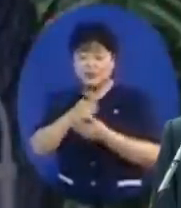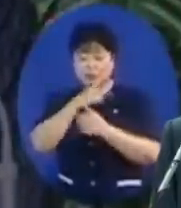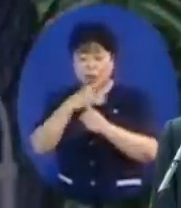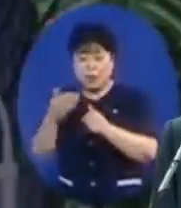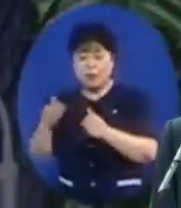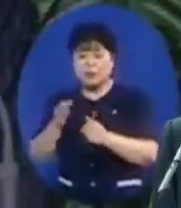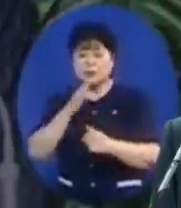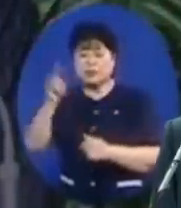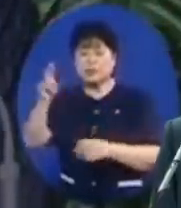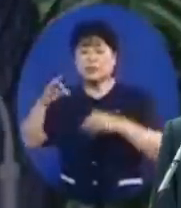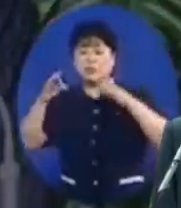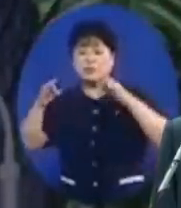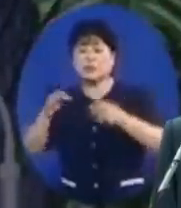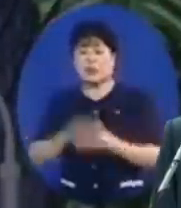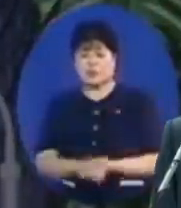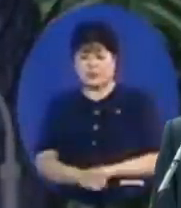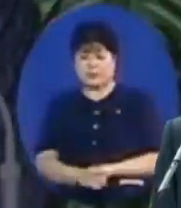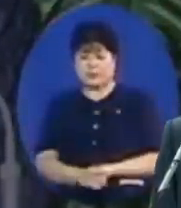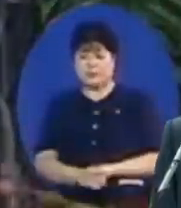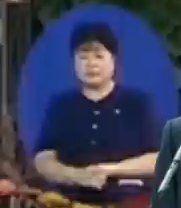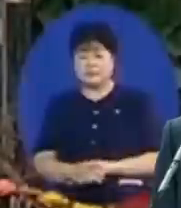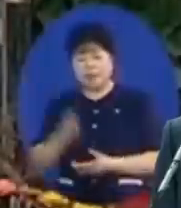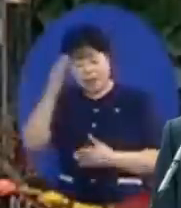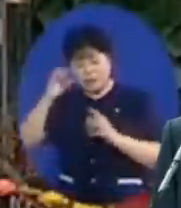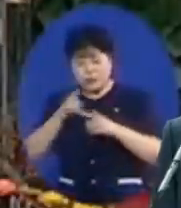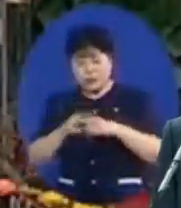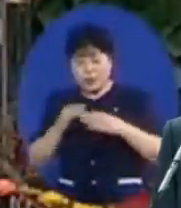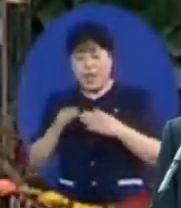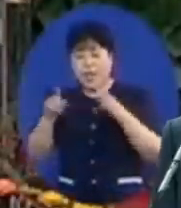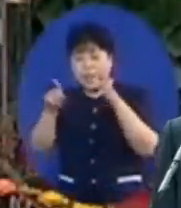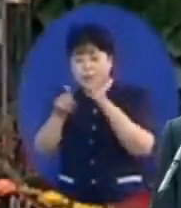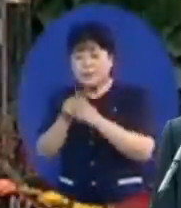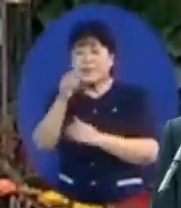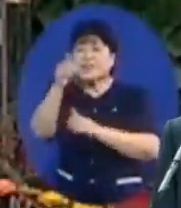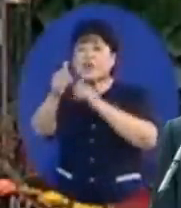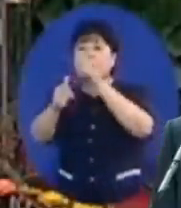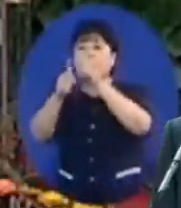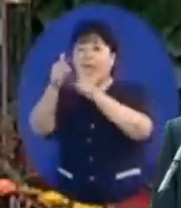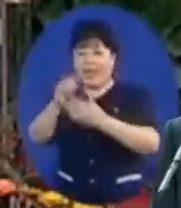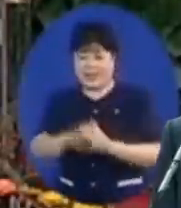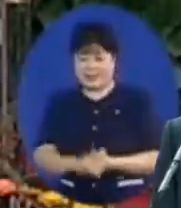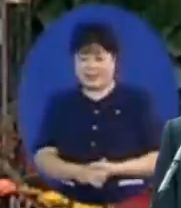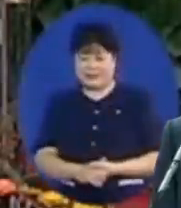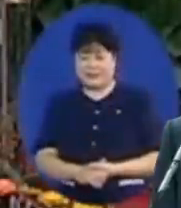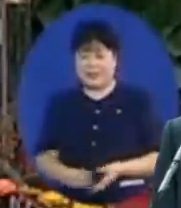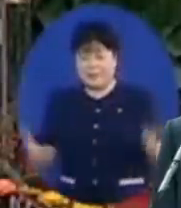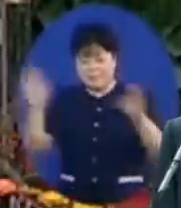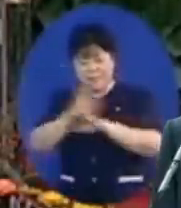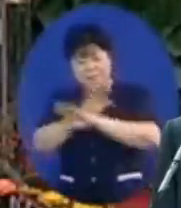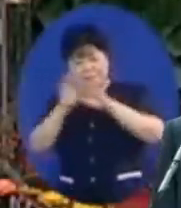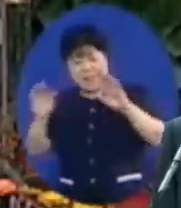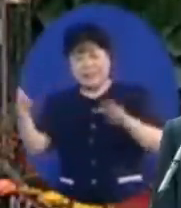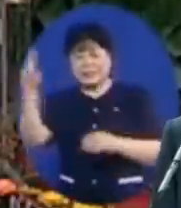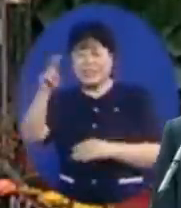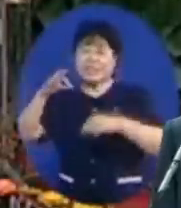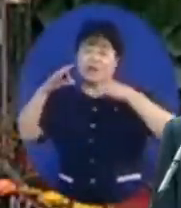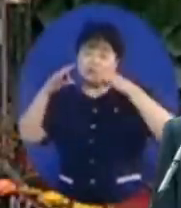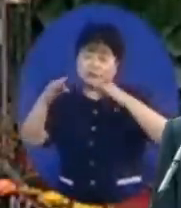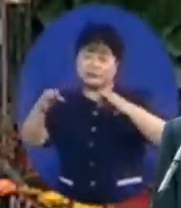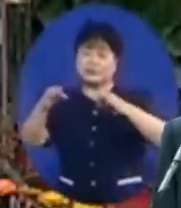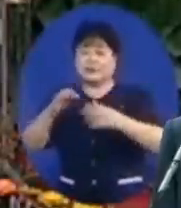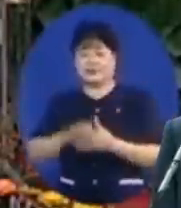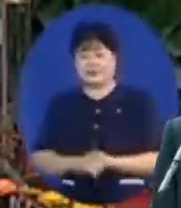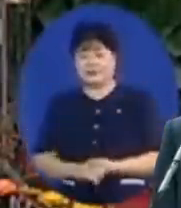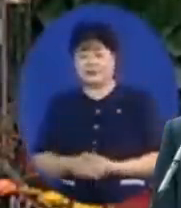보혈에 대한 찬송은 186장은 우리 한국교회 믿음의 선배들이 밤낮으로 부르며 그